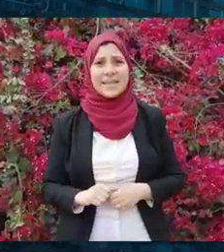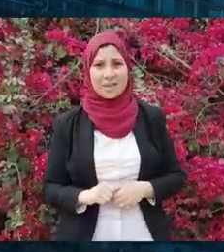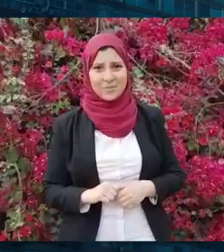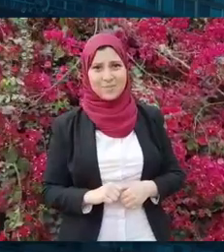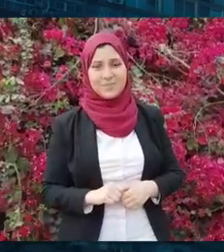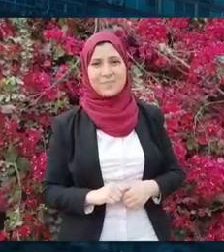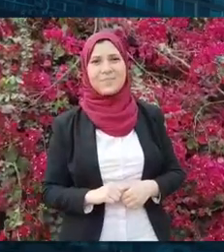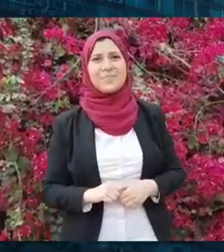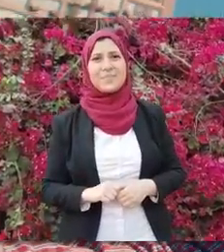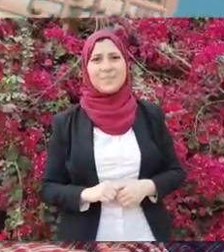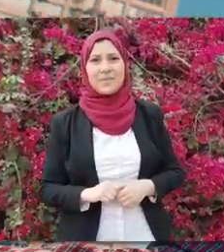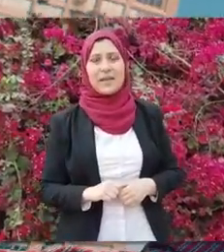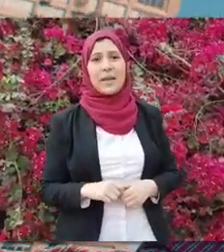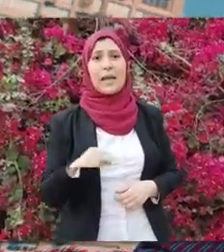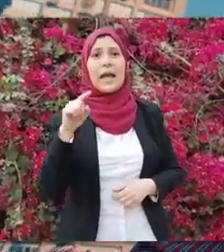وخير.